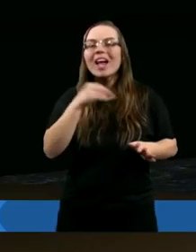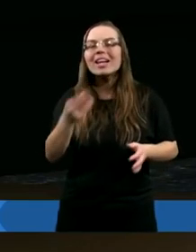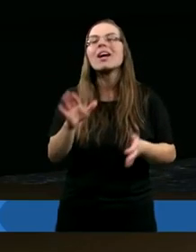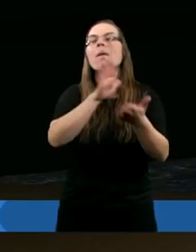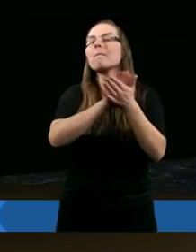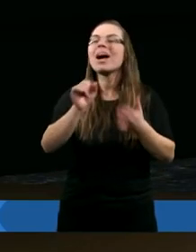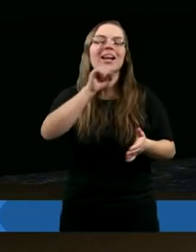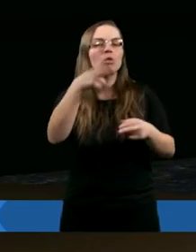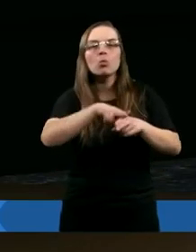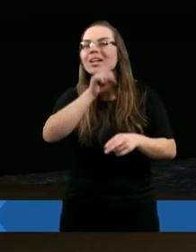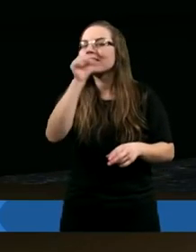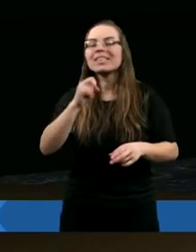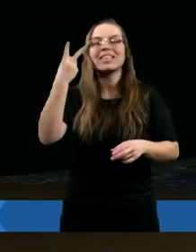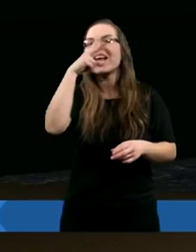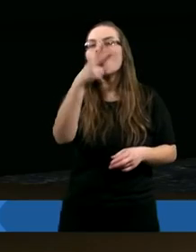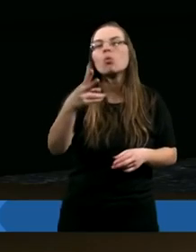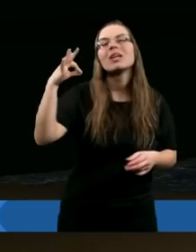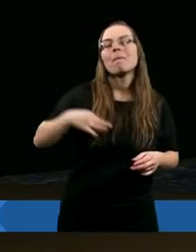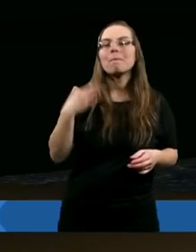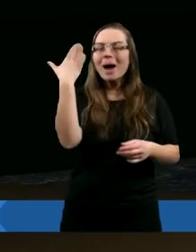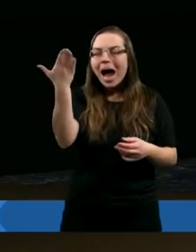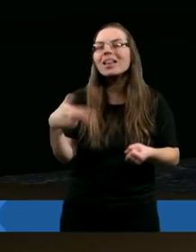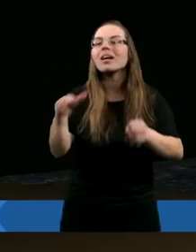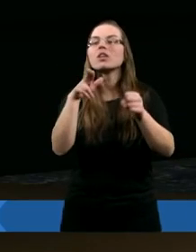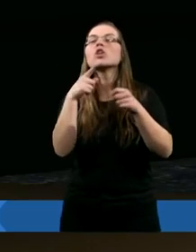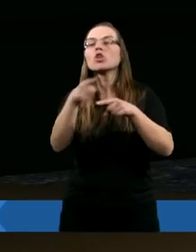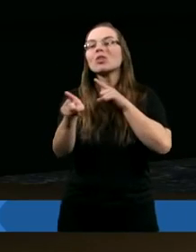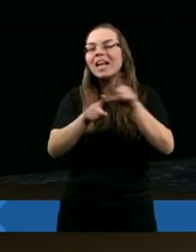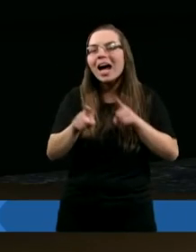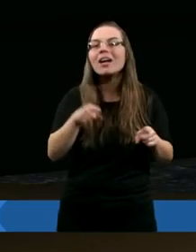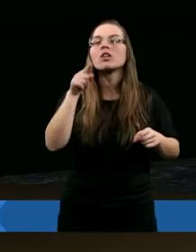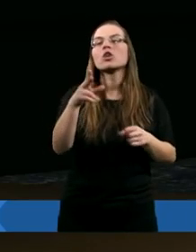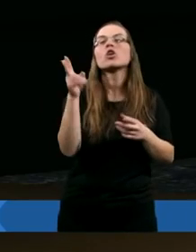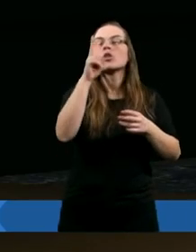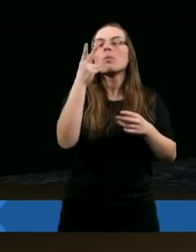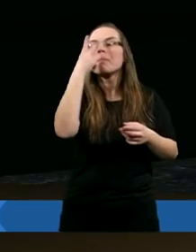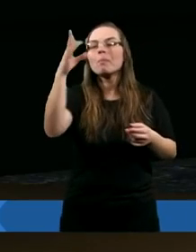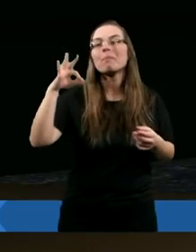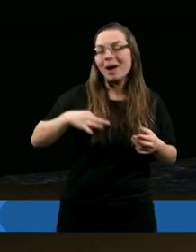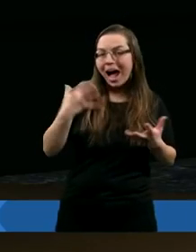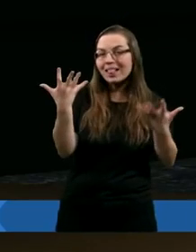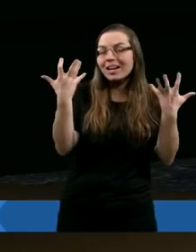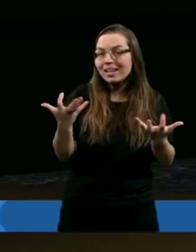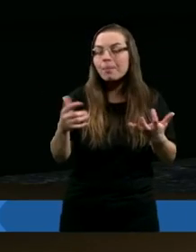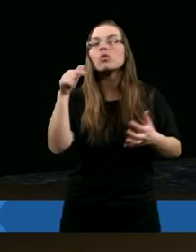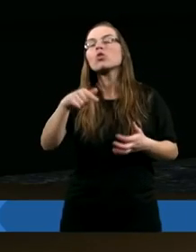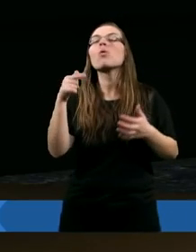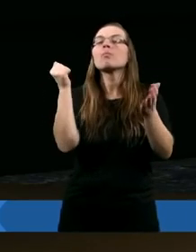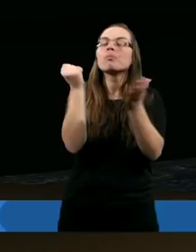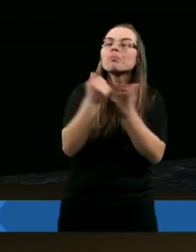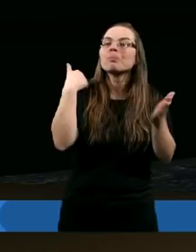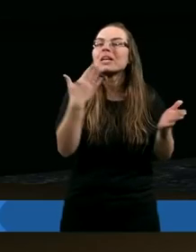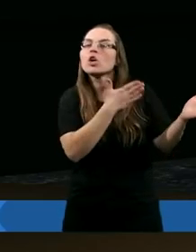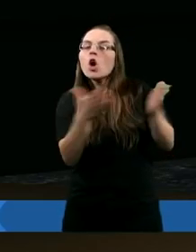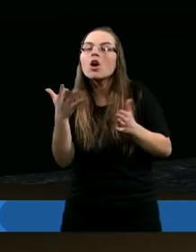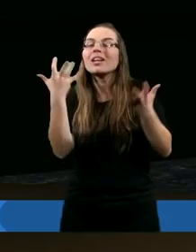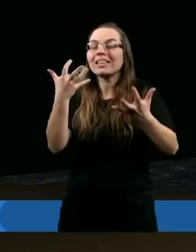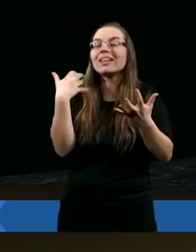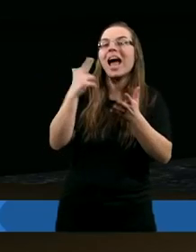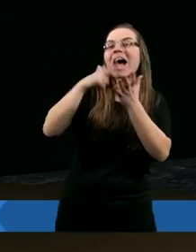bez którego nikt nie ujrzy Pana. Czyli jeżeli chcemy ujrzeć Pana, chcemy być gotowi na